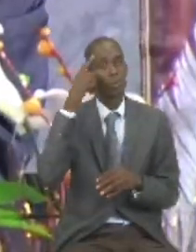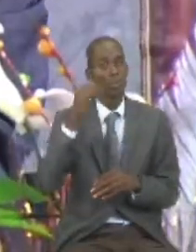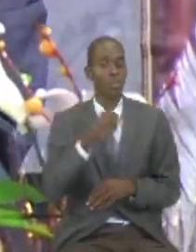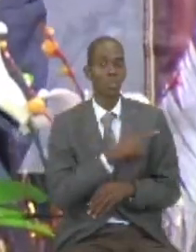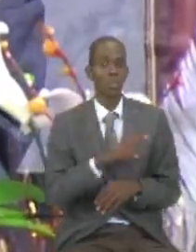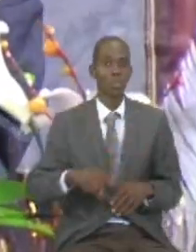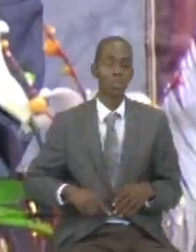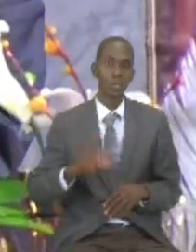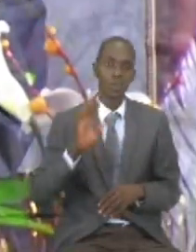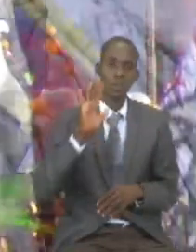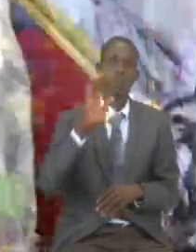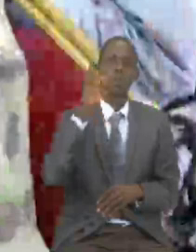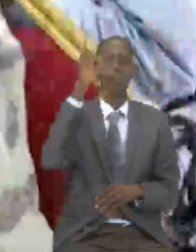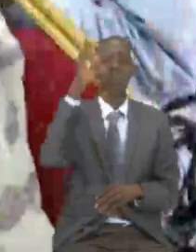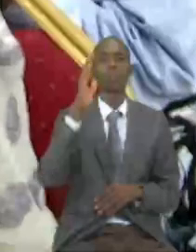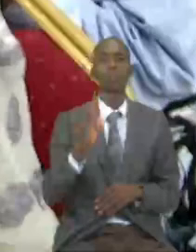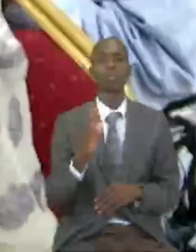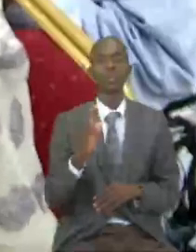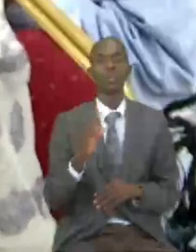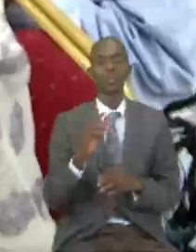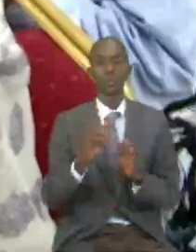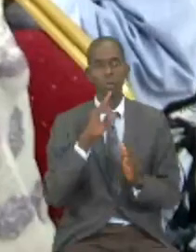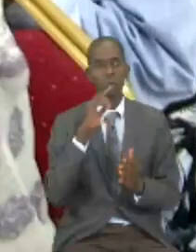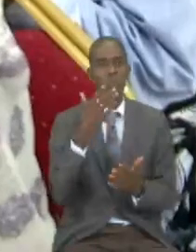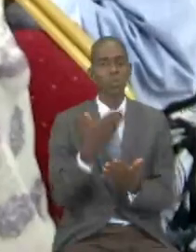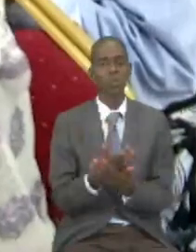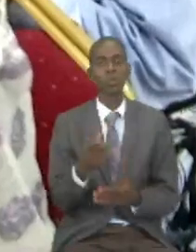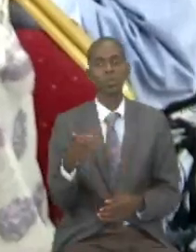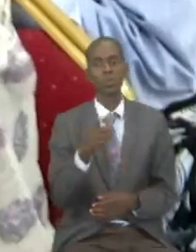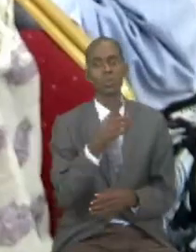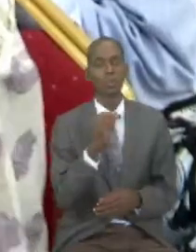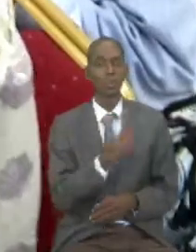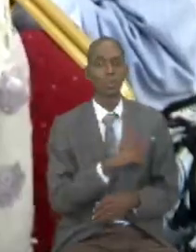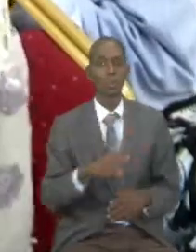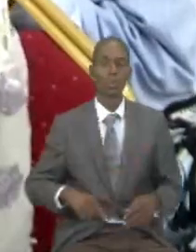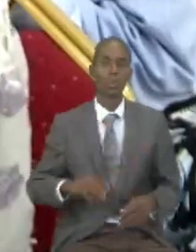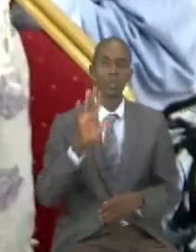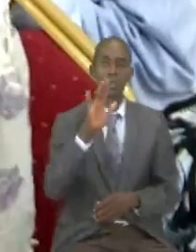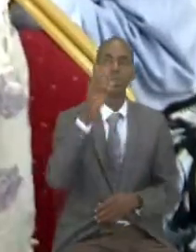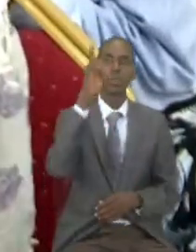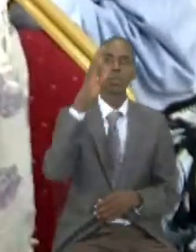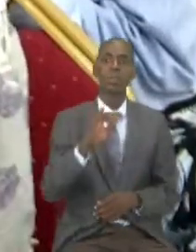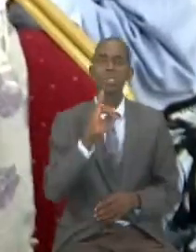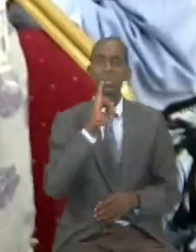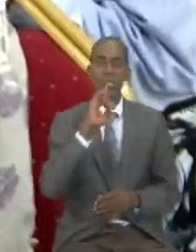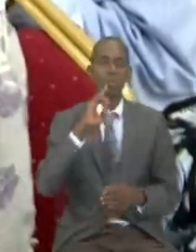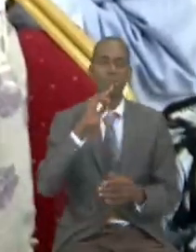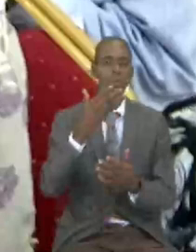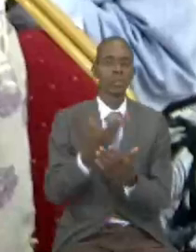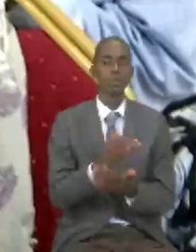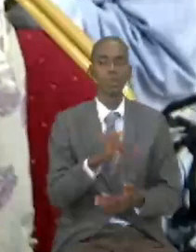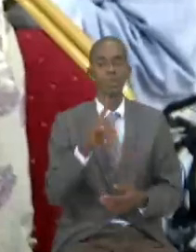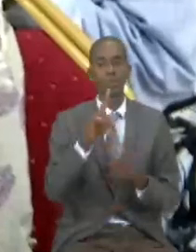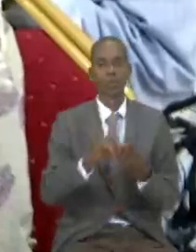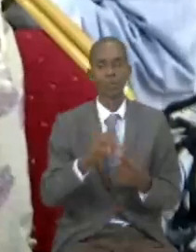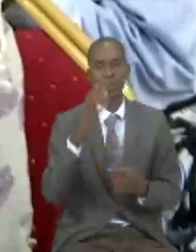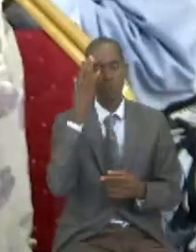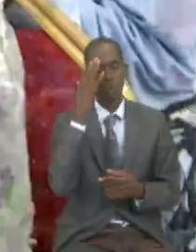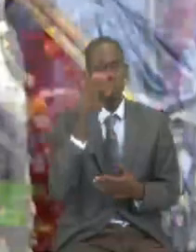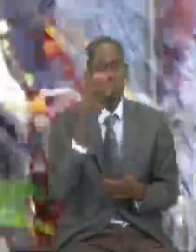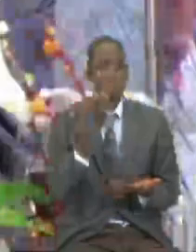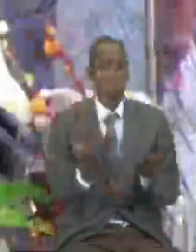songeur, car c'est l'Éternel, votre Dieu, qui vous met à l'épreuve. L'Éternel, votre Dieu, vous prouve pour